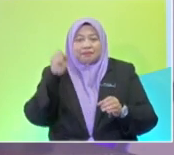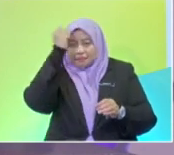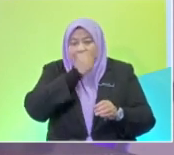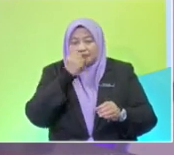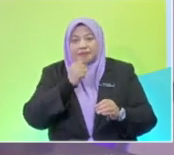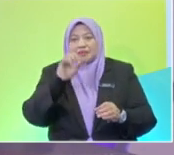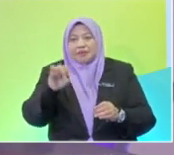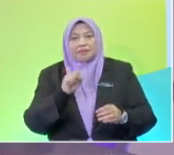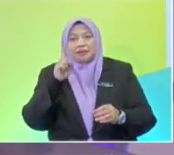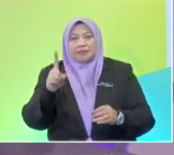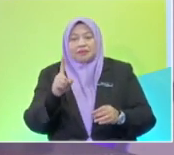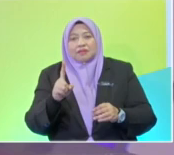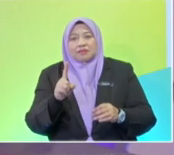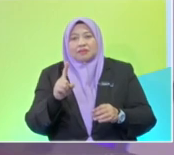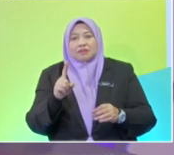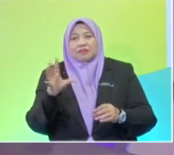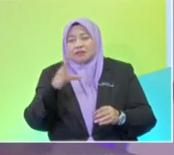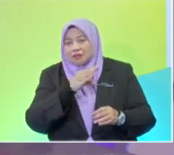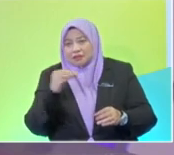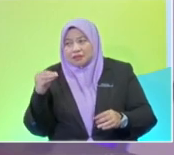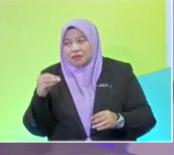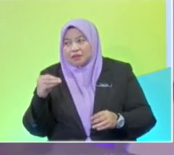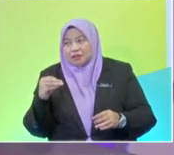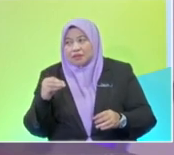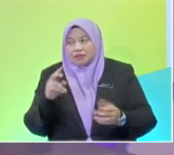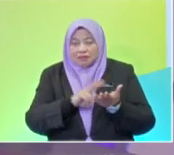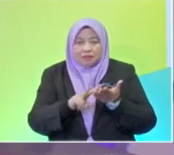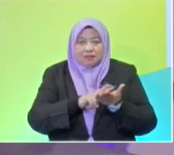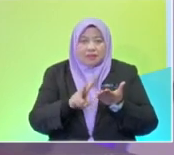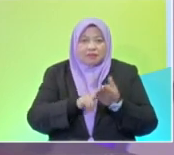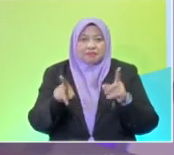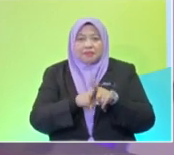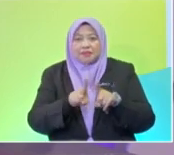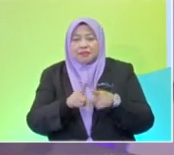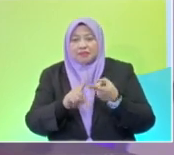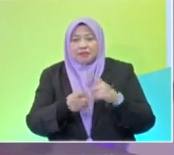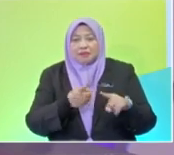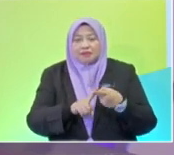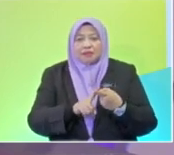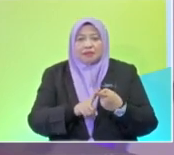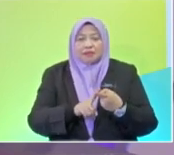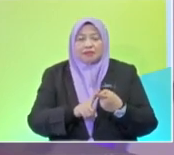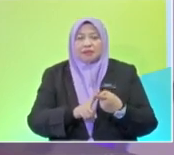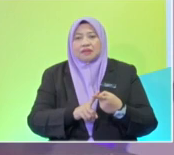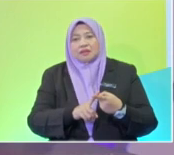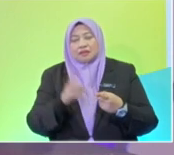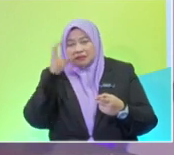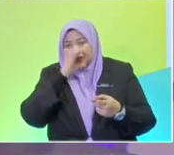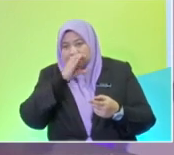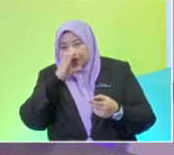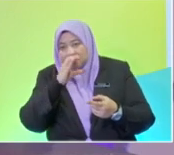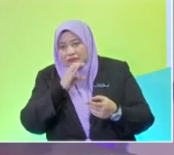ini dan baca bersama kawannya lain kemudian cari